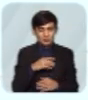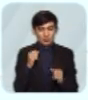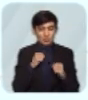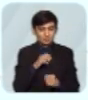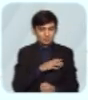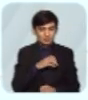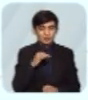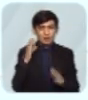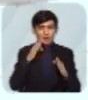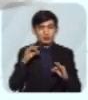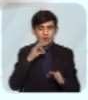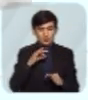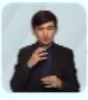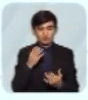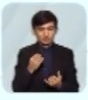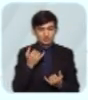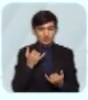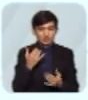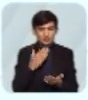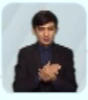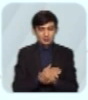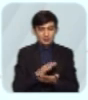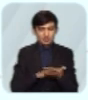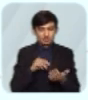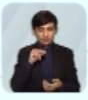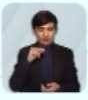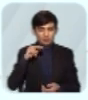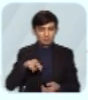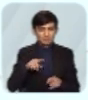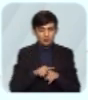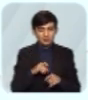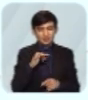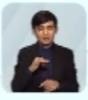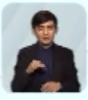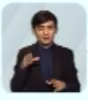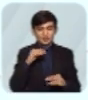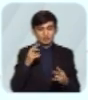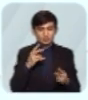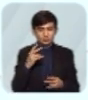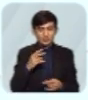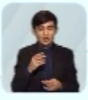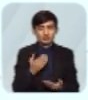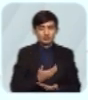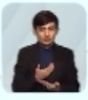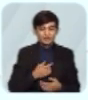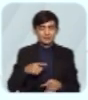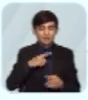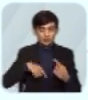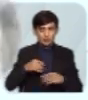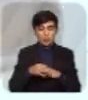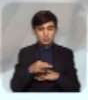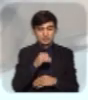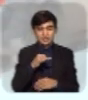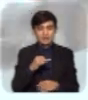Погодные условия пока еще сохраняются такие. Необходимо жителям нашей области,